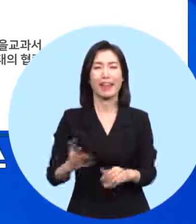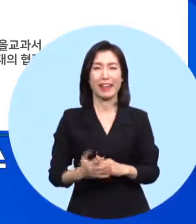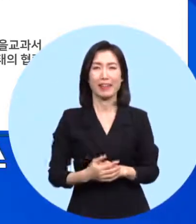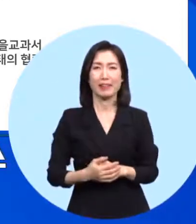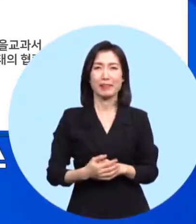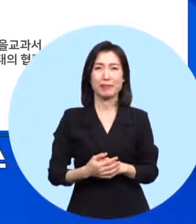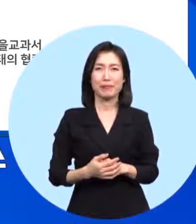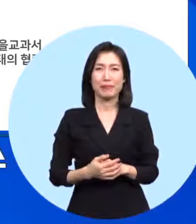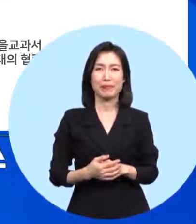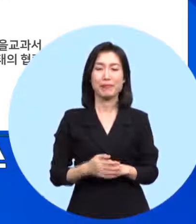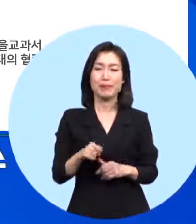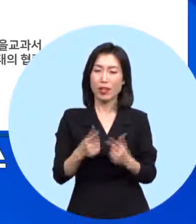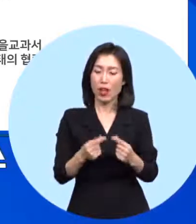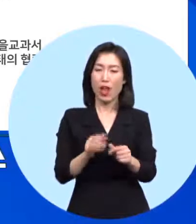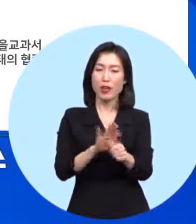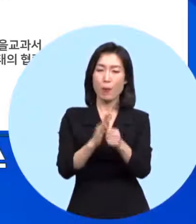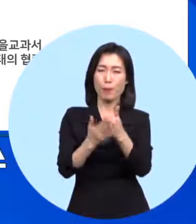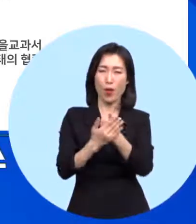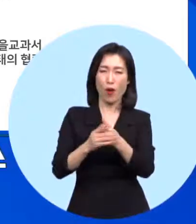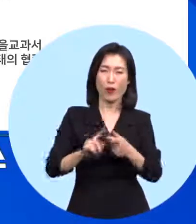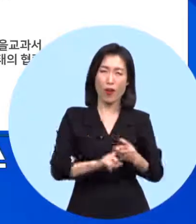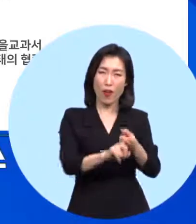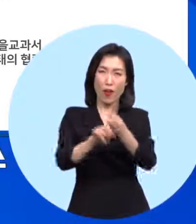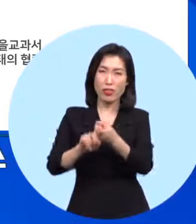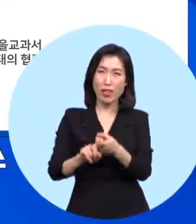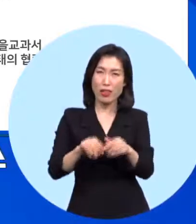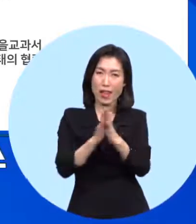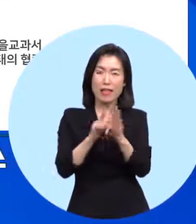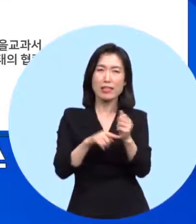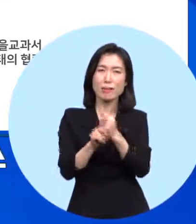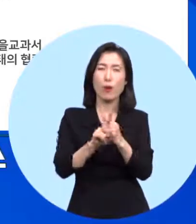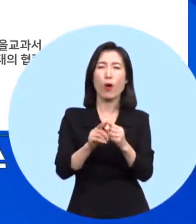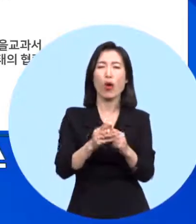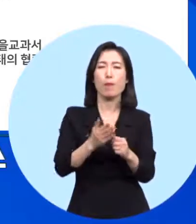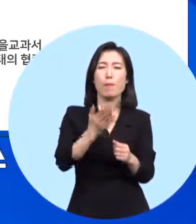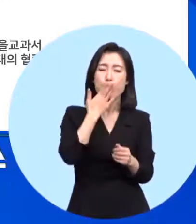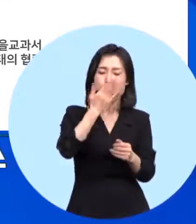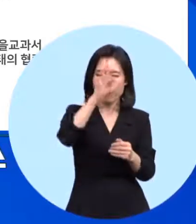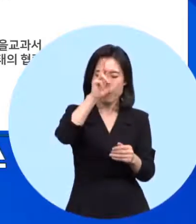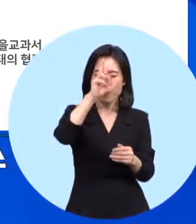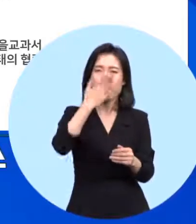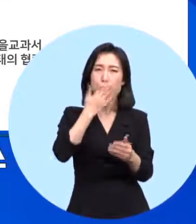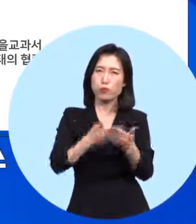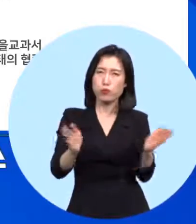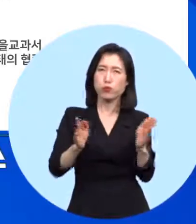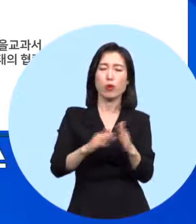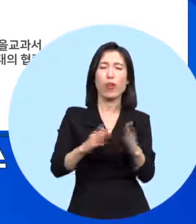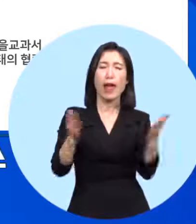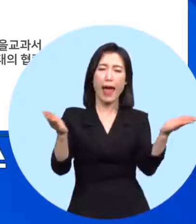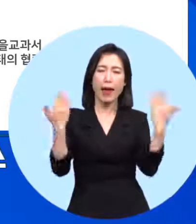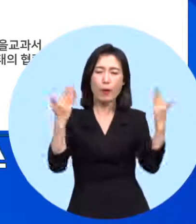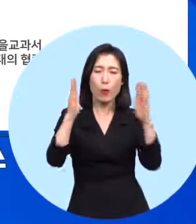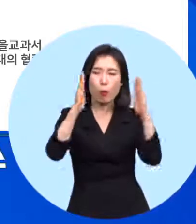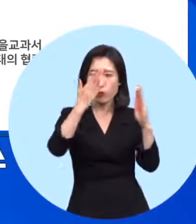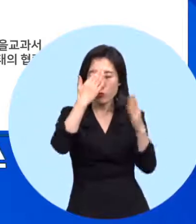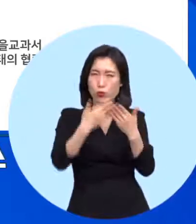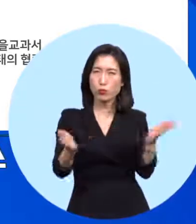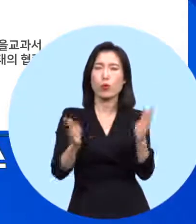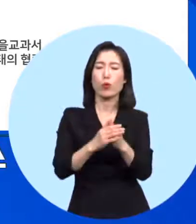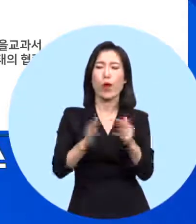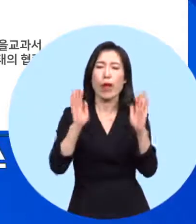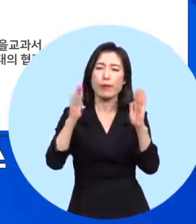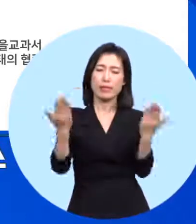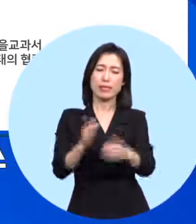이런 협력과 연대 사업은 다 아시다시피 무상급식, 교육복지, 그리고 진로 직업교육을 지자체에서